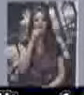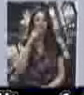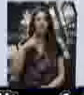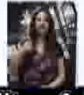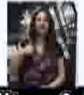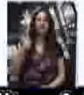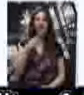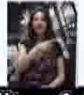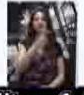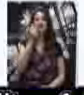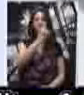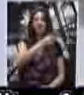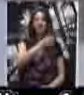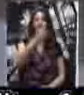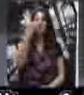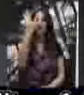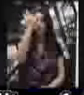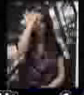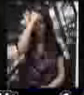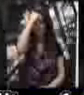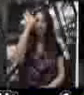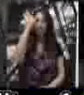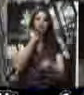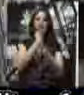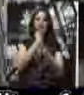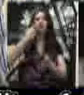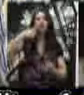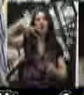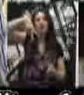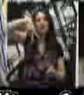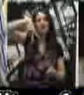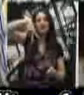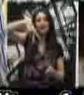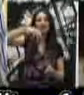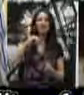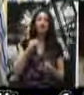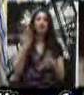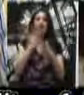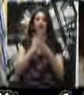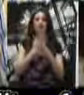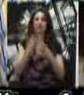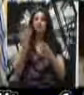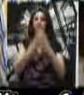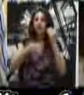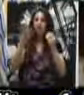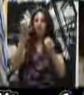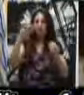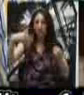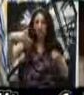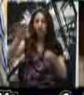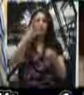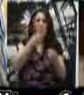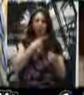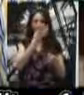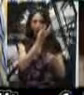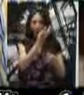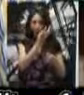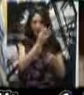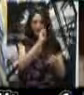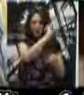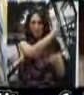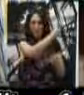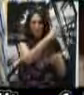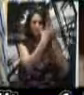ست عزة ابراهيم عليها 10,000 جنيه واخده 8 سنين سجن عشان تجهز بنات جوزها، ونسمع منها